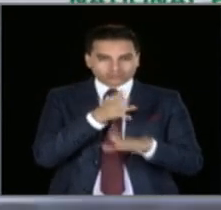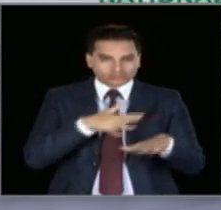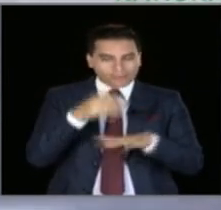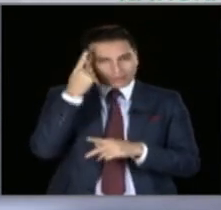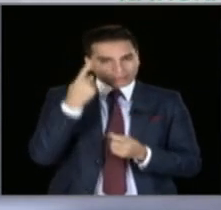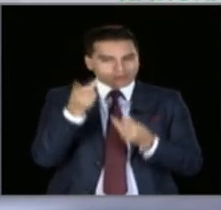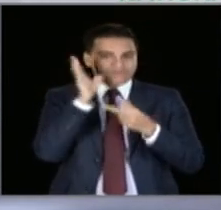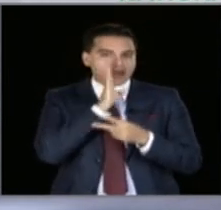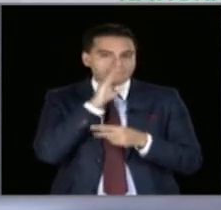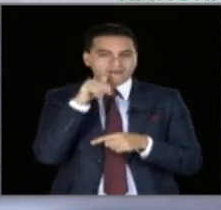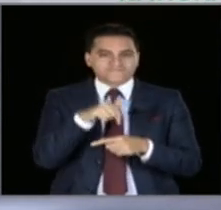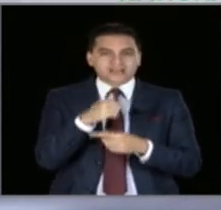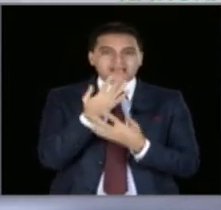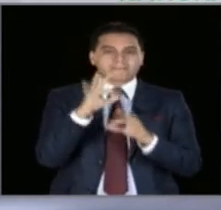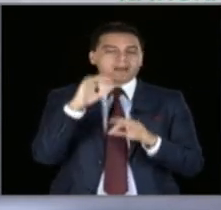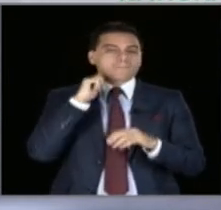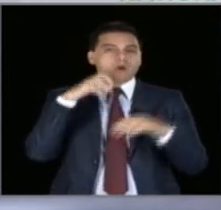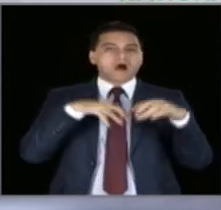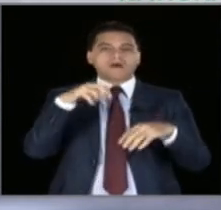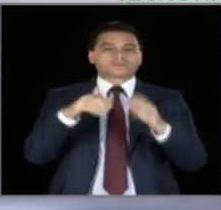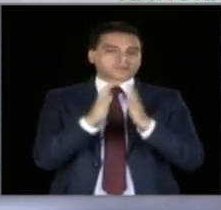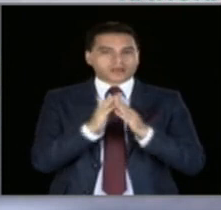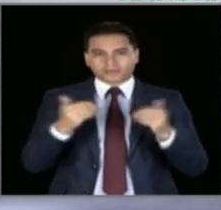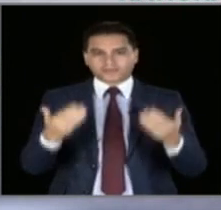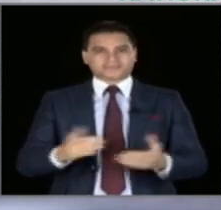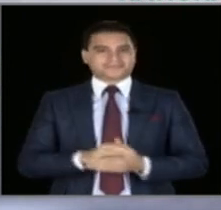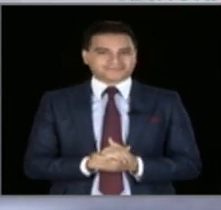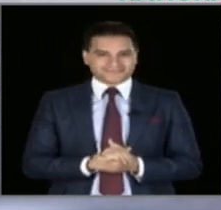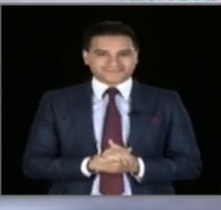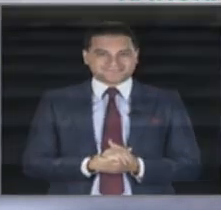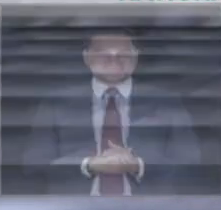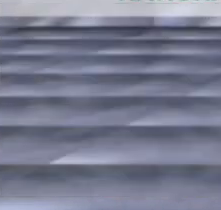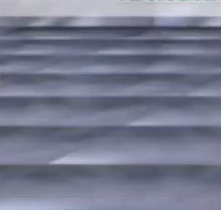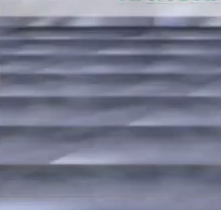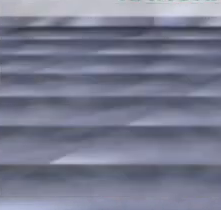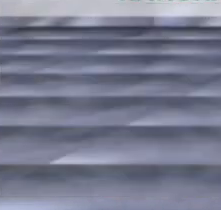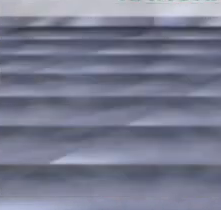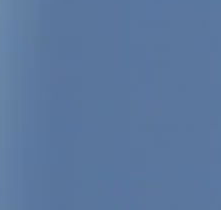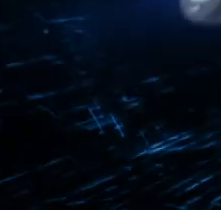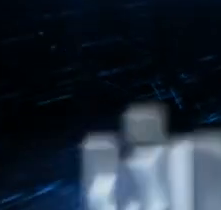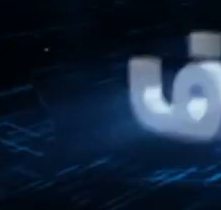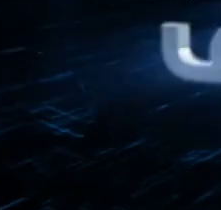ملف قادرون باختلاف اجتماعياً وعلمياً وثقافياً ومهنياً في جميع محافظات مصر.